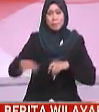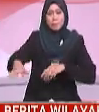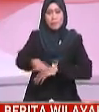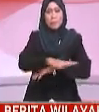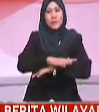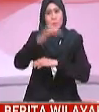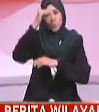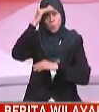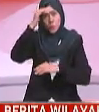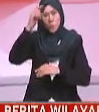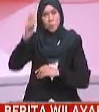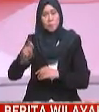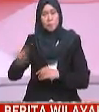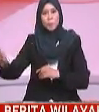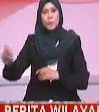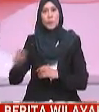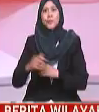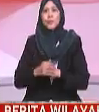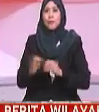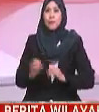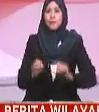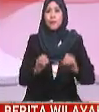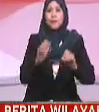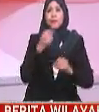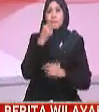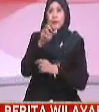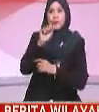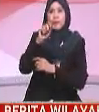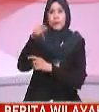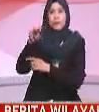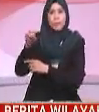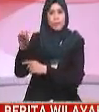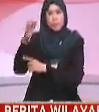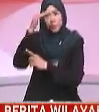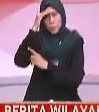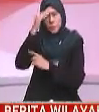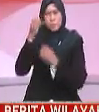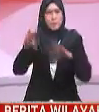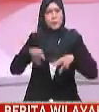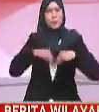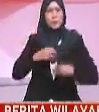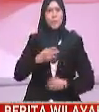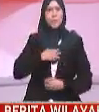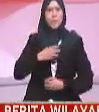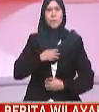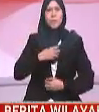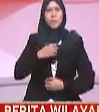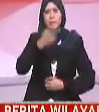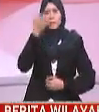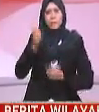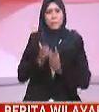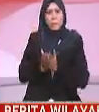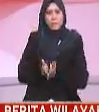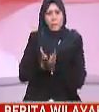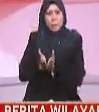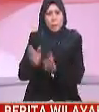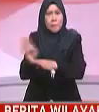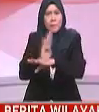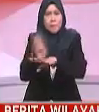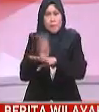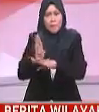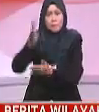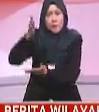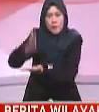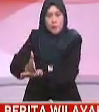Johor Timur. Operasi dilaksanakan selepas APMM Johor menerima aduan berhubung kegiatan kapal-kapal dagang